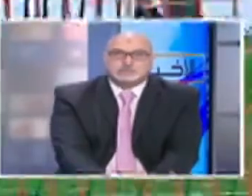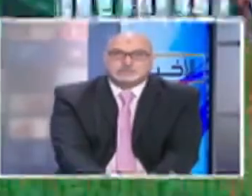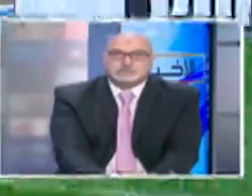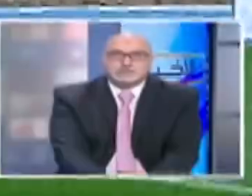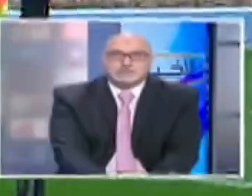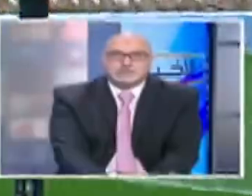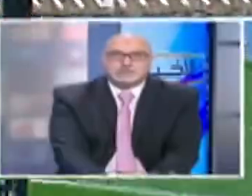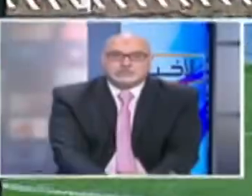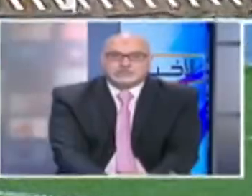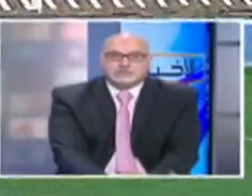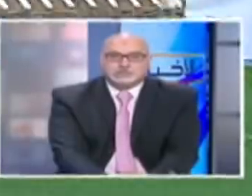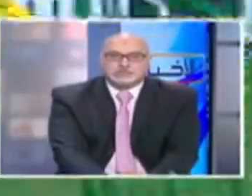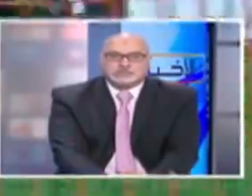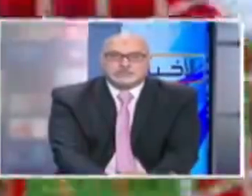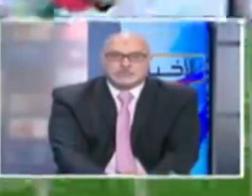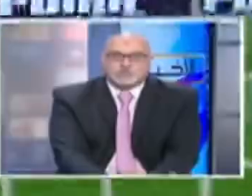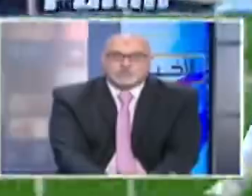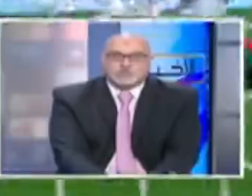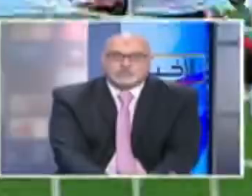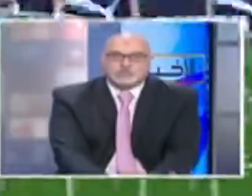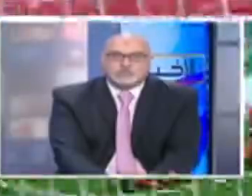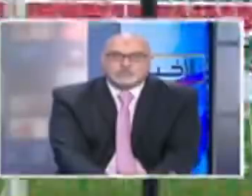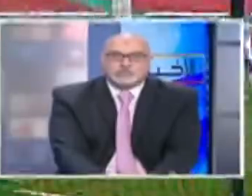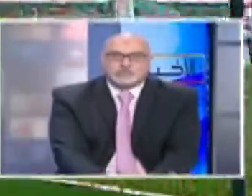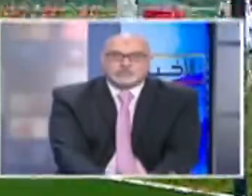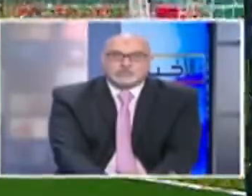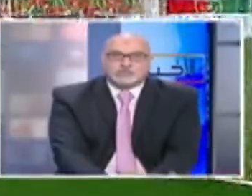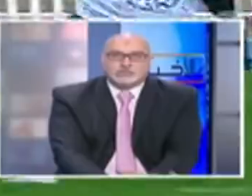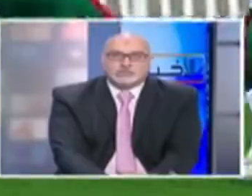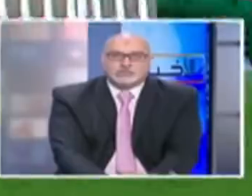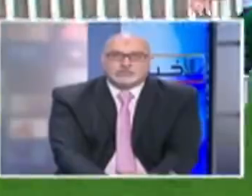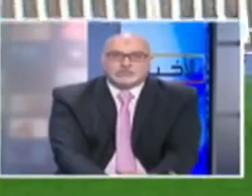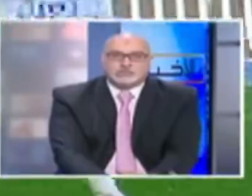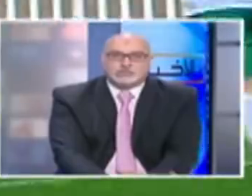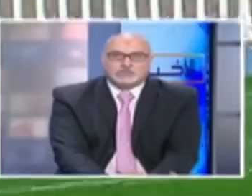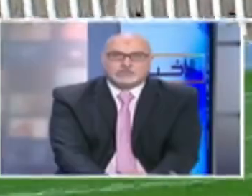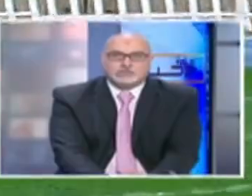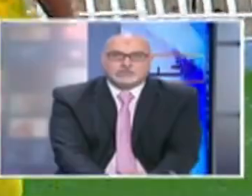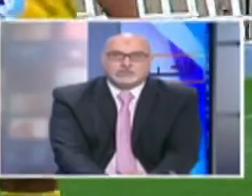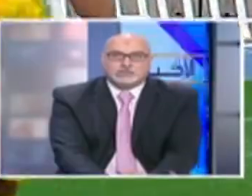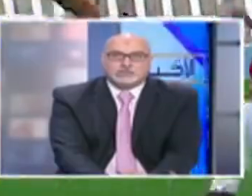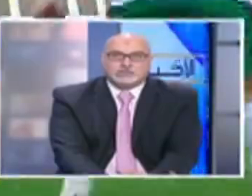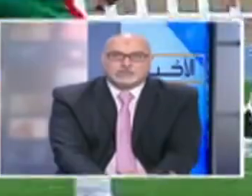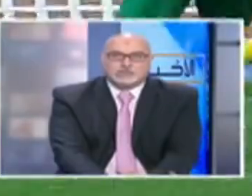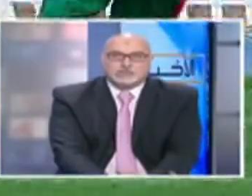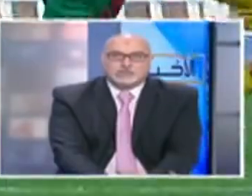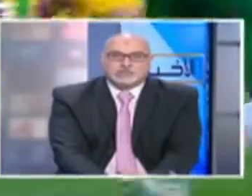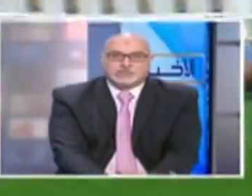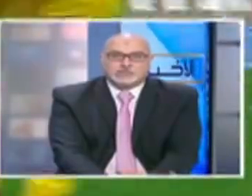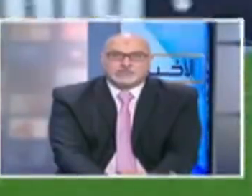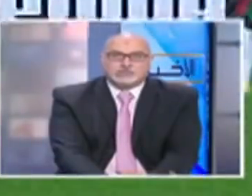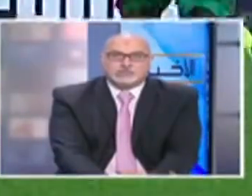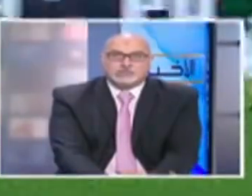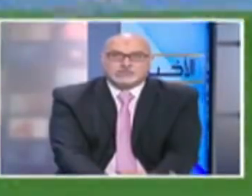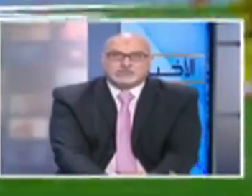التمريرة ومباشرة التسديد المباشر في الزاوية الصعبة والبعيدة لمرمى الحارس الصالحي من عيت